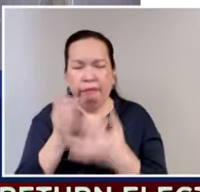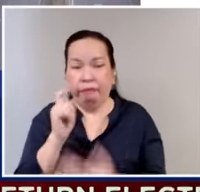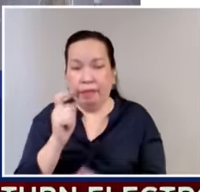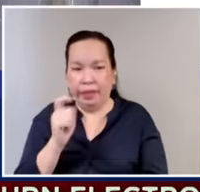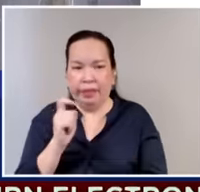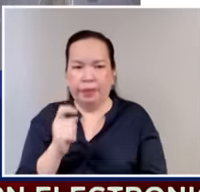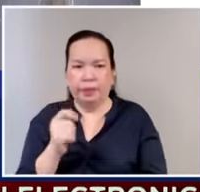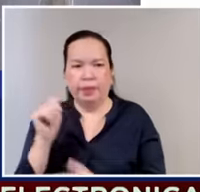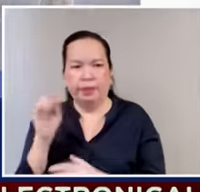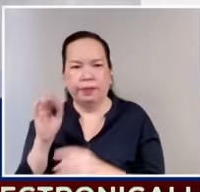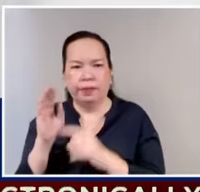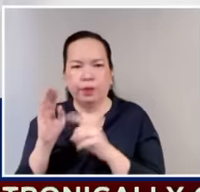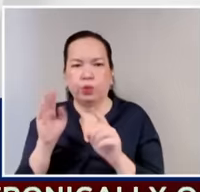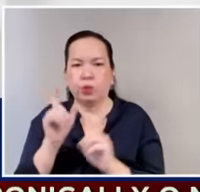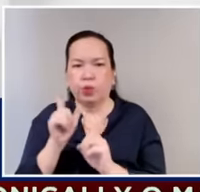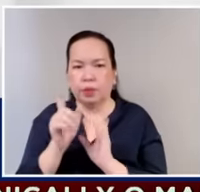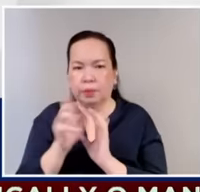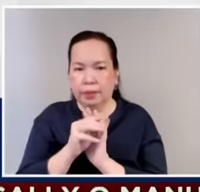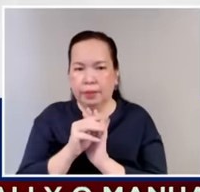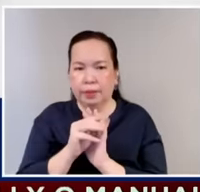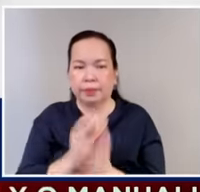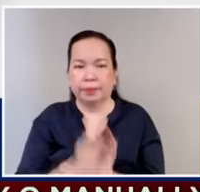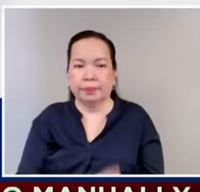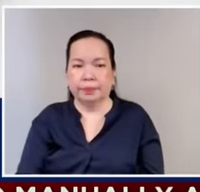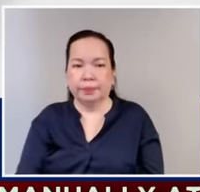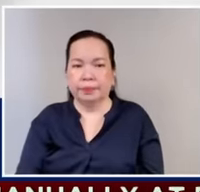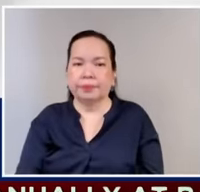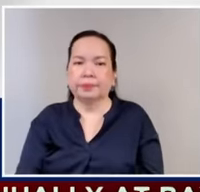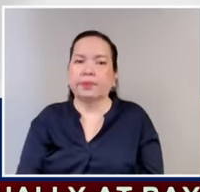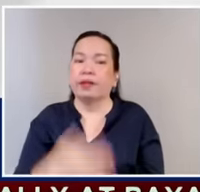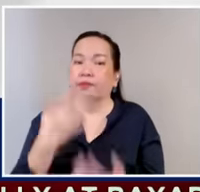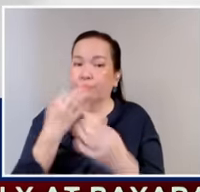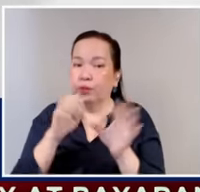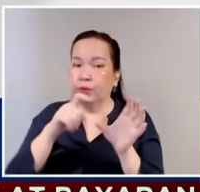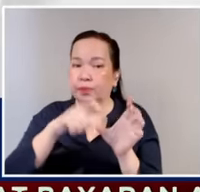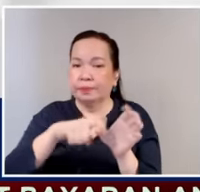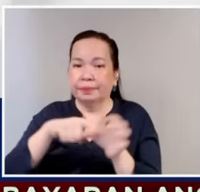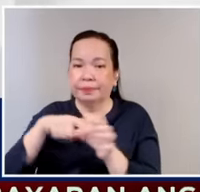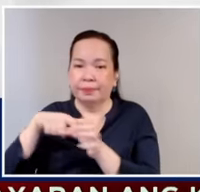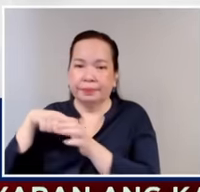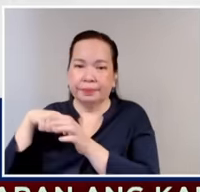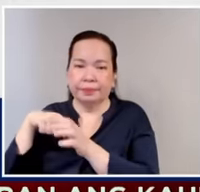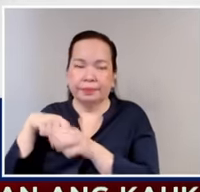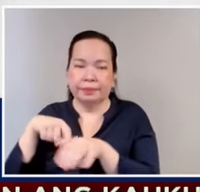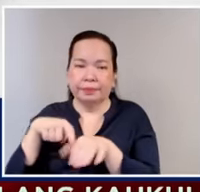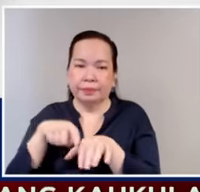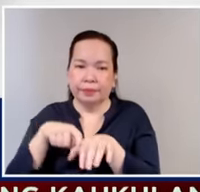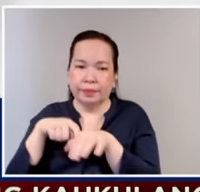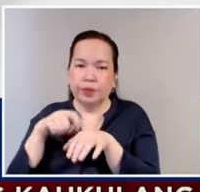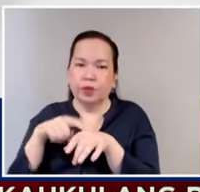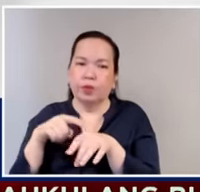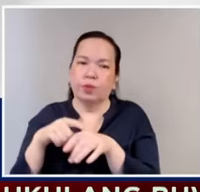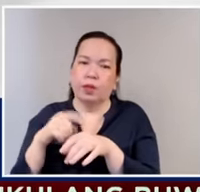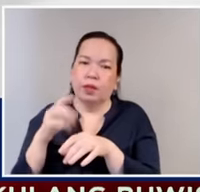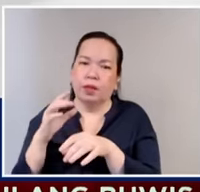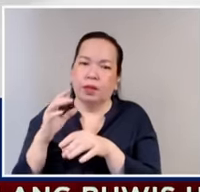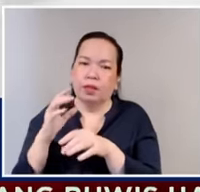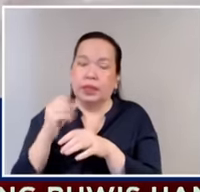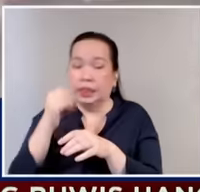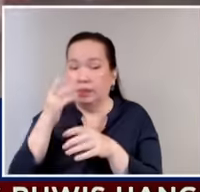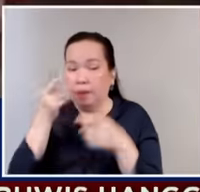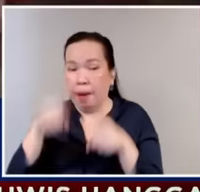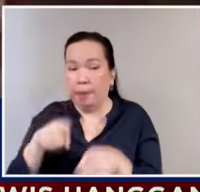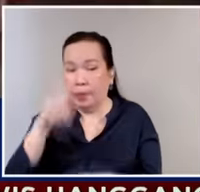15 to 20 minutes. May free towing service din ng NLEX para sa mga Class 1 vehicle na masisiraan o may